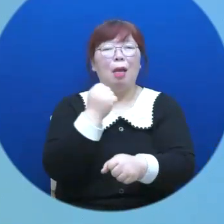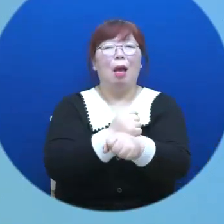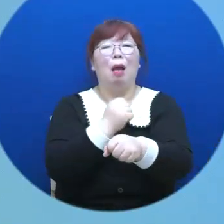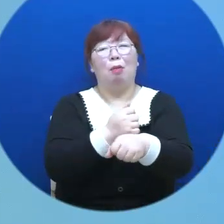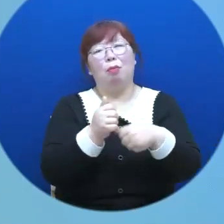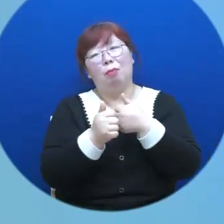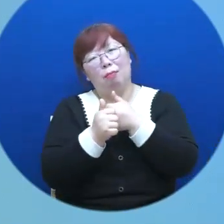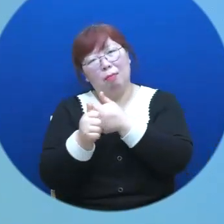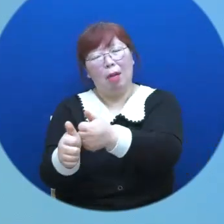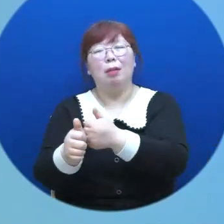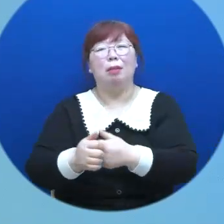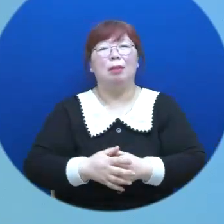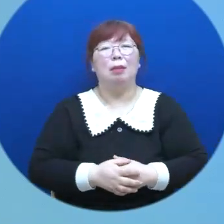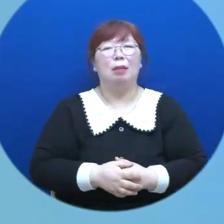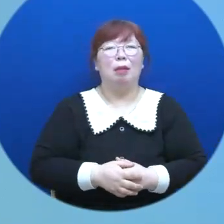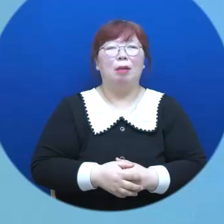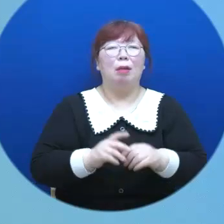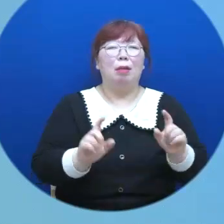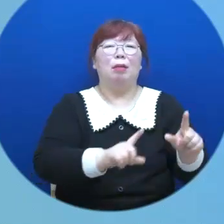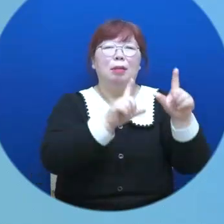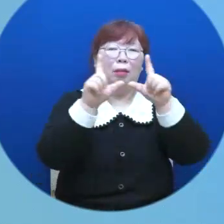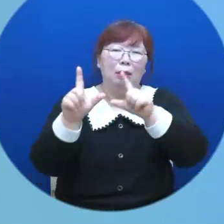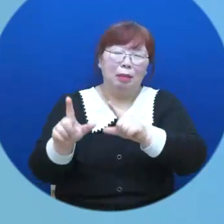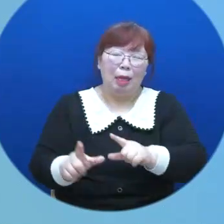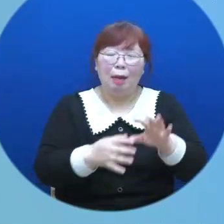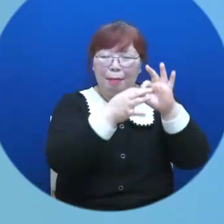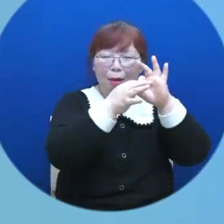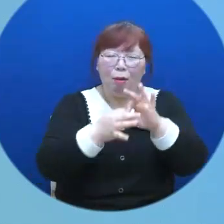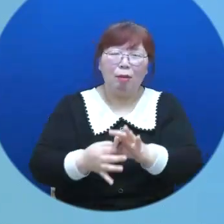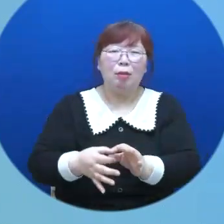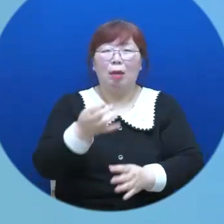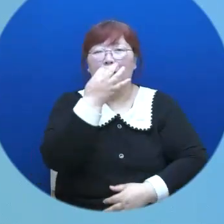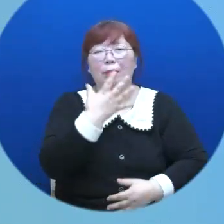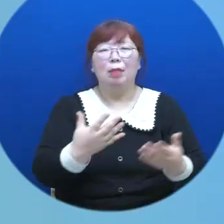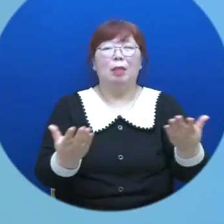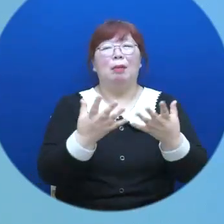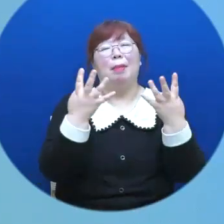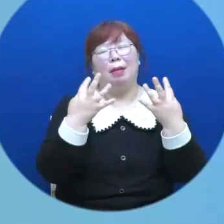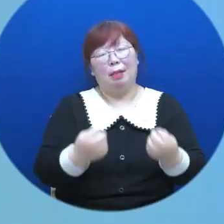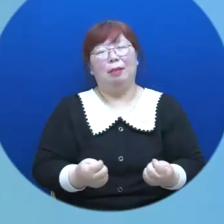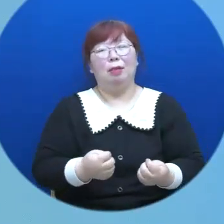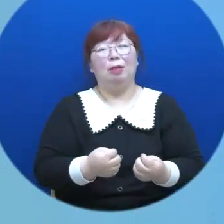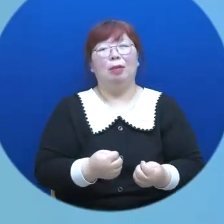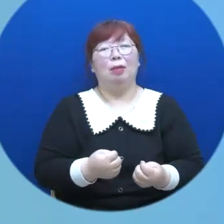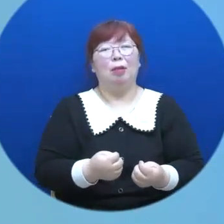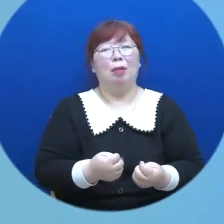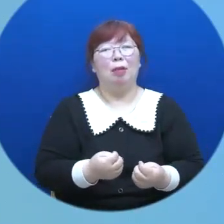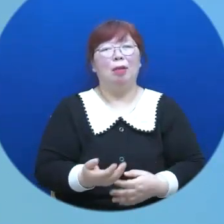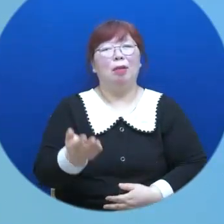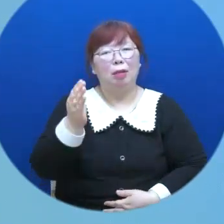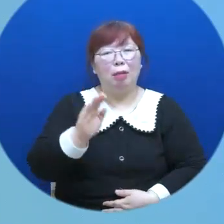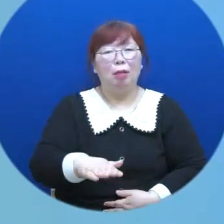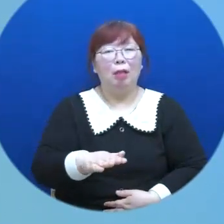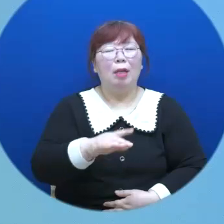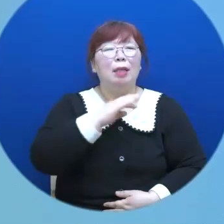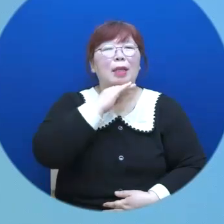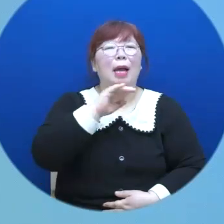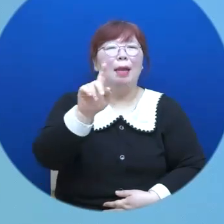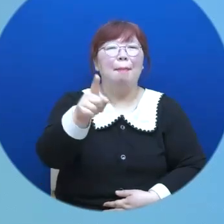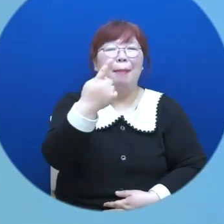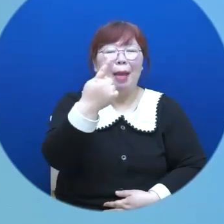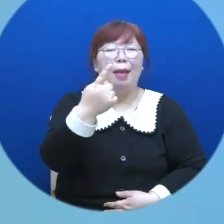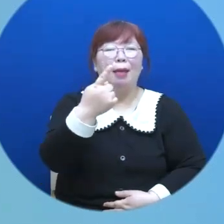떠난 거야. 살면서 힘든 일 많이 있었지. 그런데 100세가